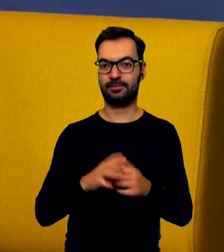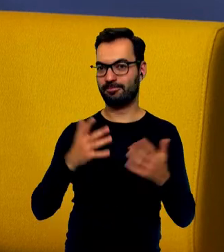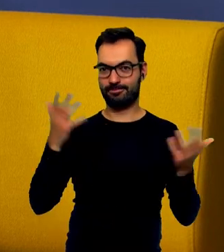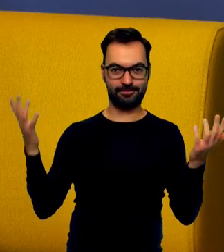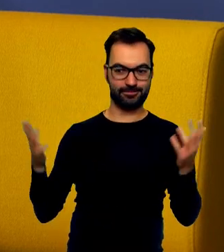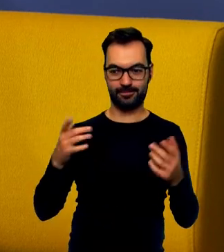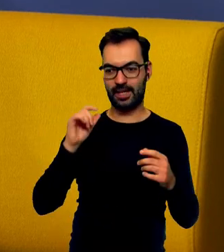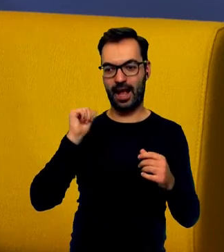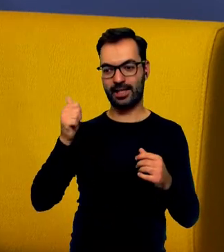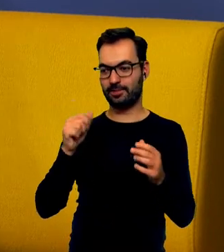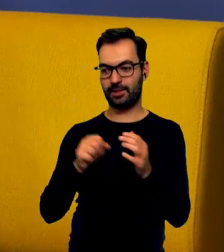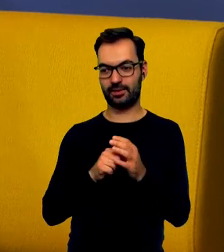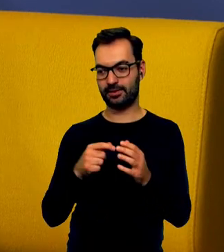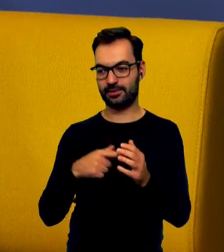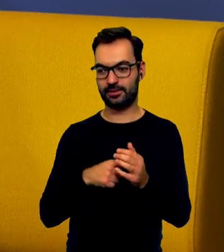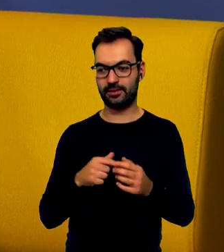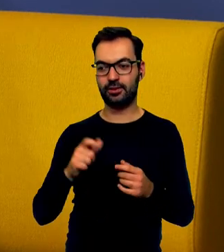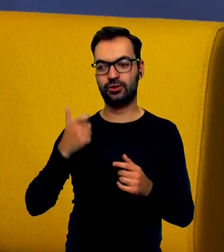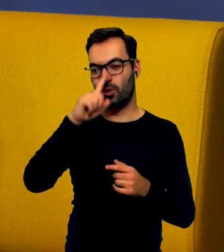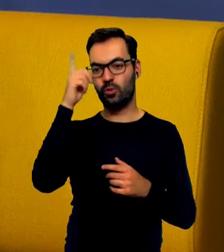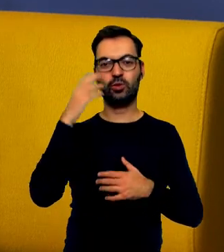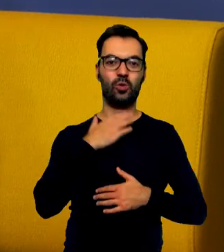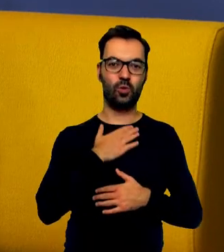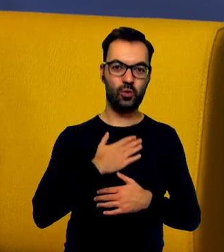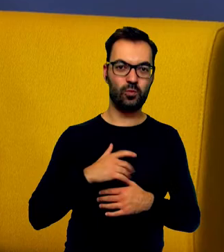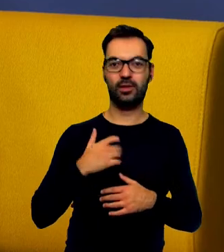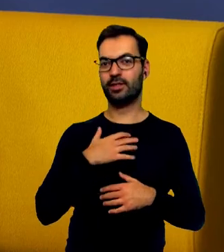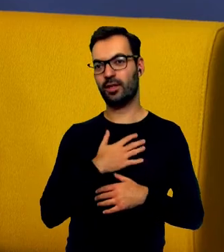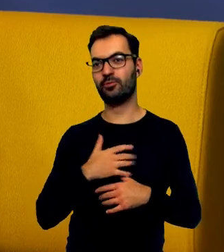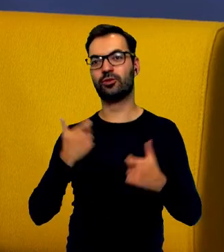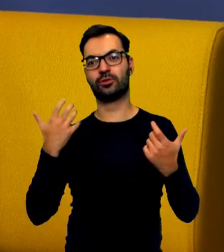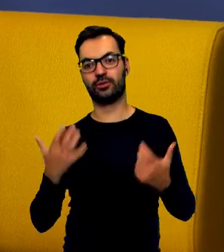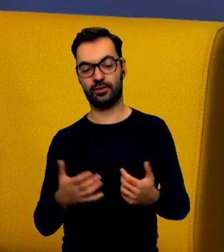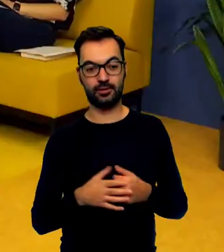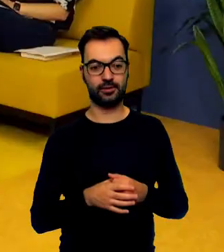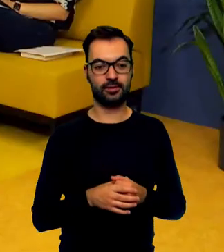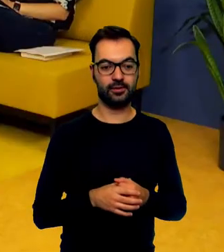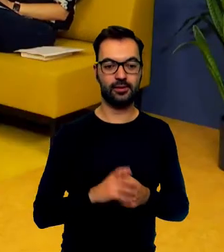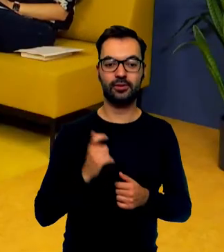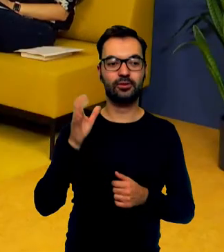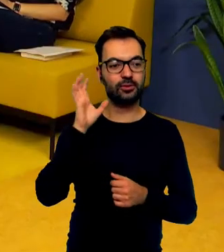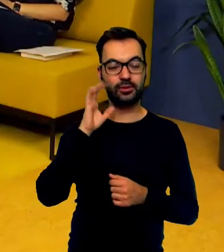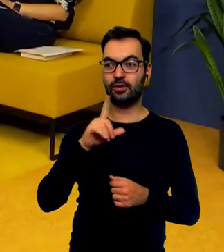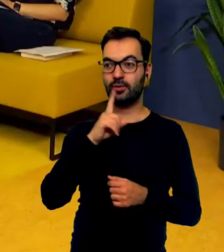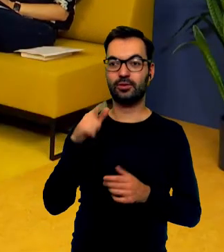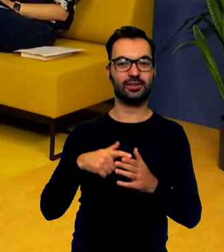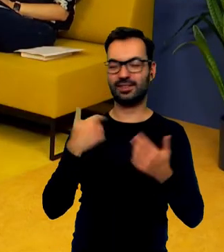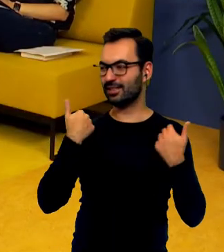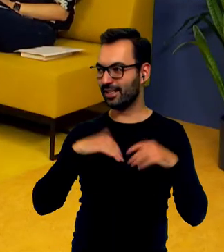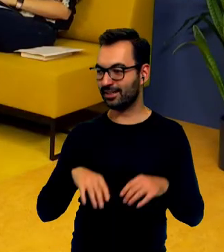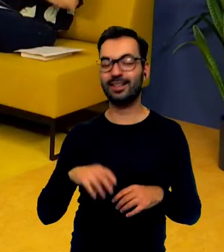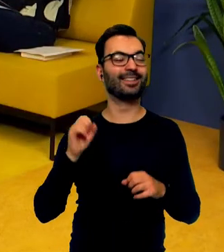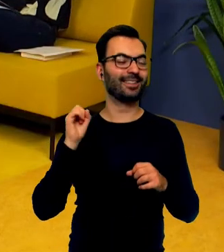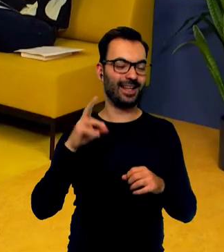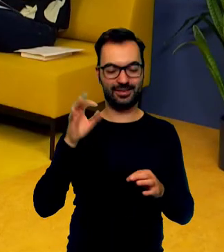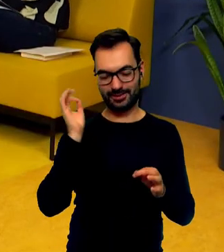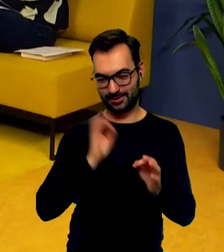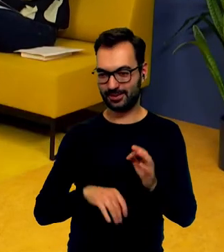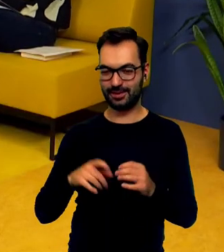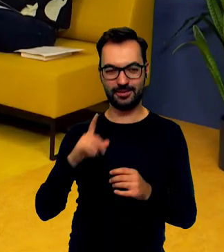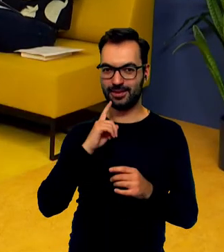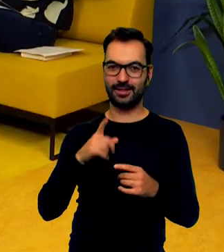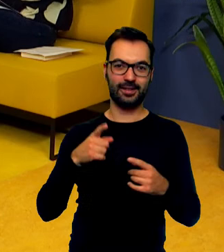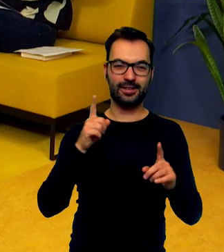jakichś takich speców, od tego, co ludzie lubią, czego chcą. Mogę zgadnąć, co słyszałeś? Ludzie tego nie chcą. Tak, to jest taki, jak